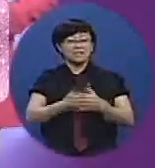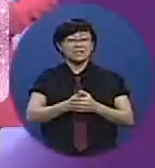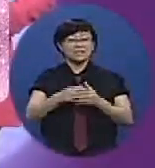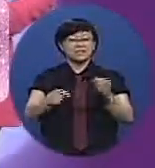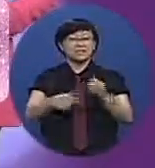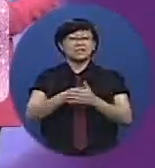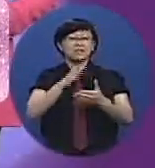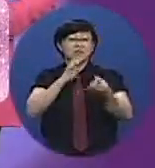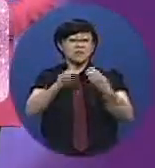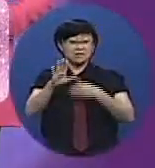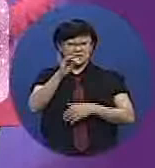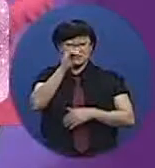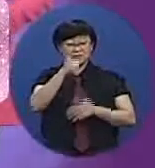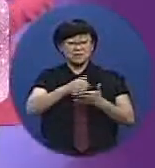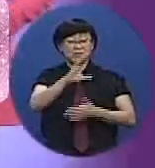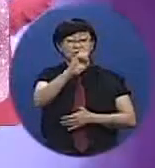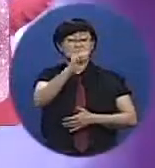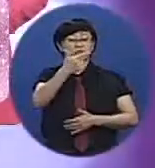분은